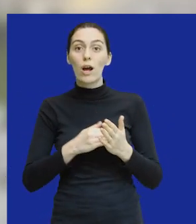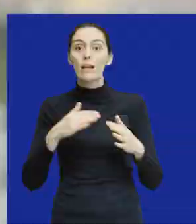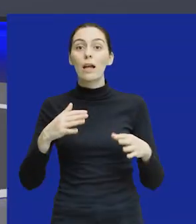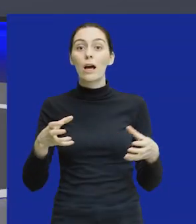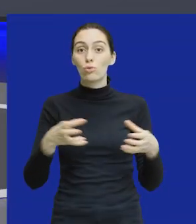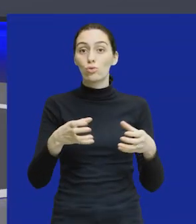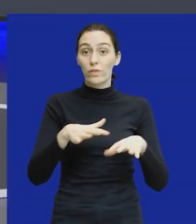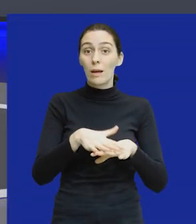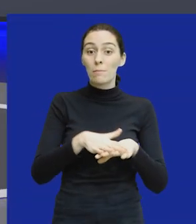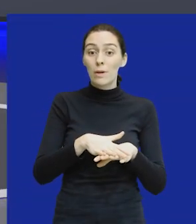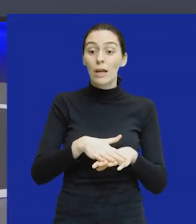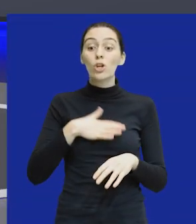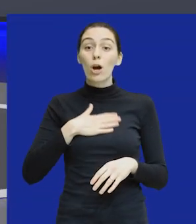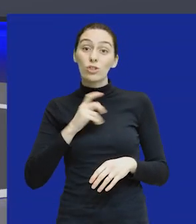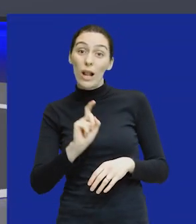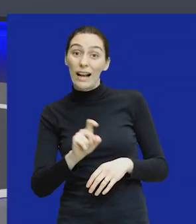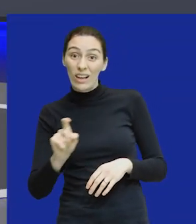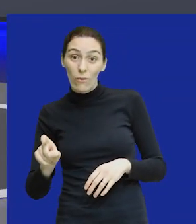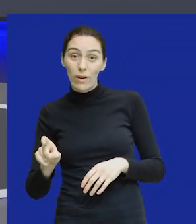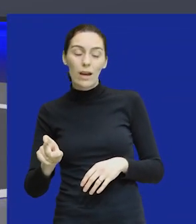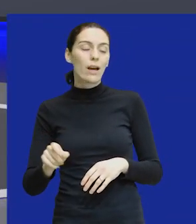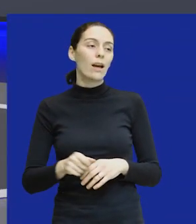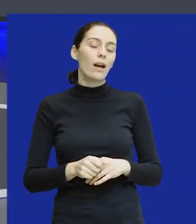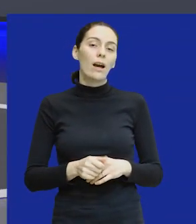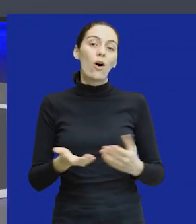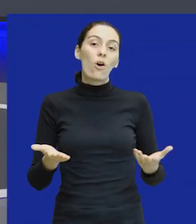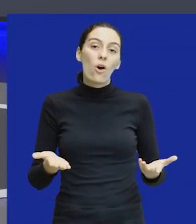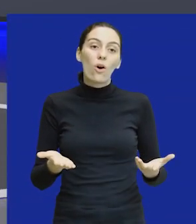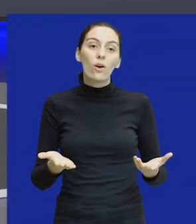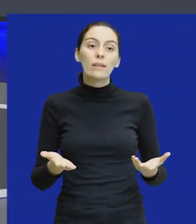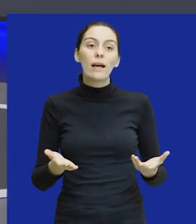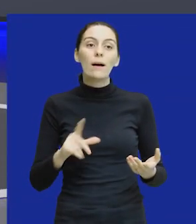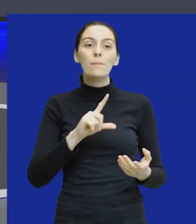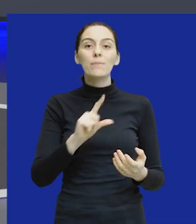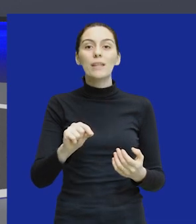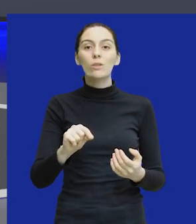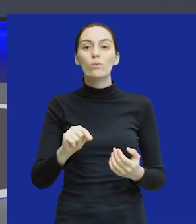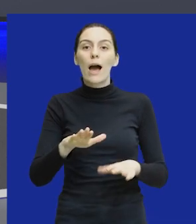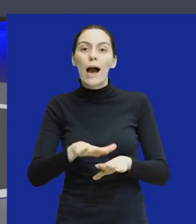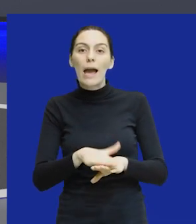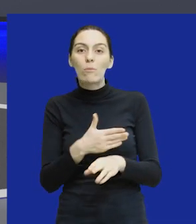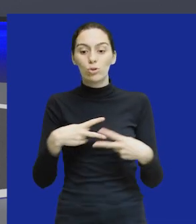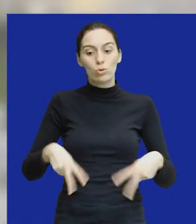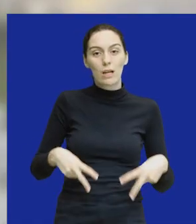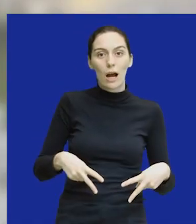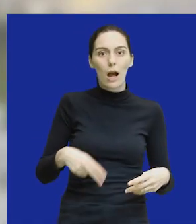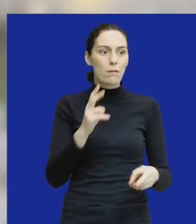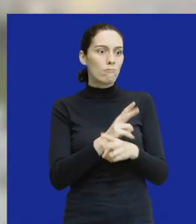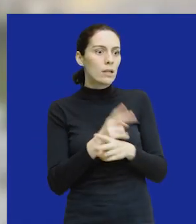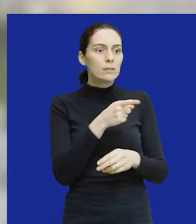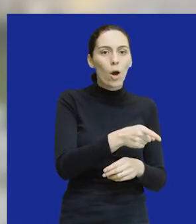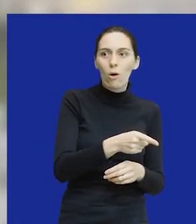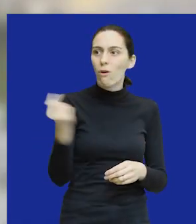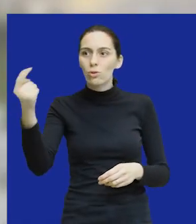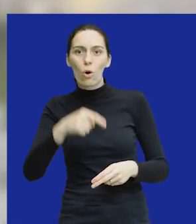na društvenim mrežama, žele isto malo klikove, onda idu malo na emociju straha.